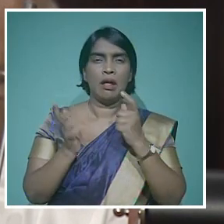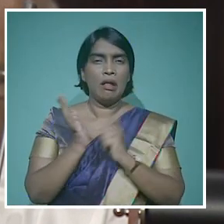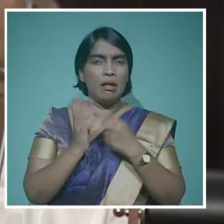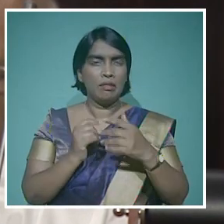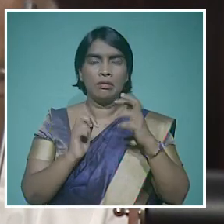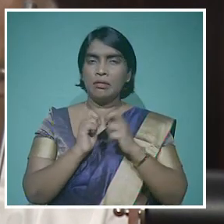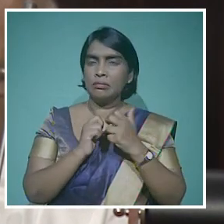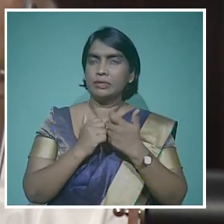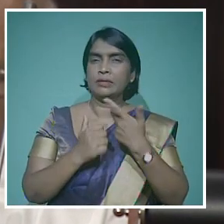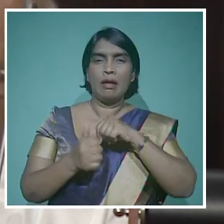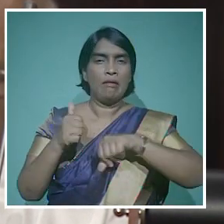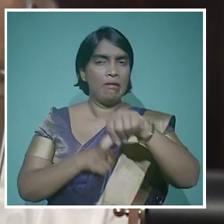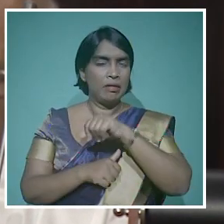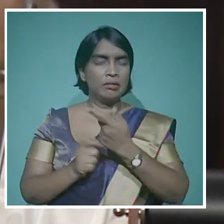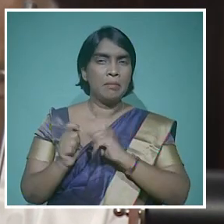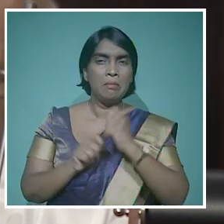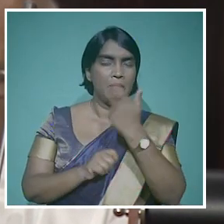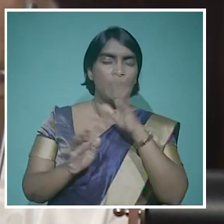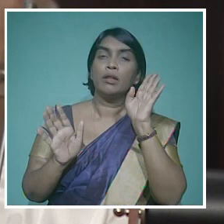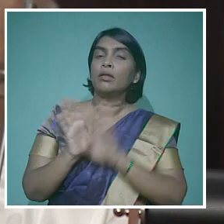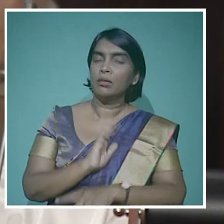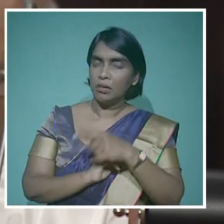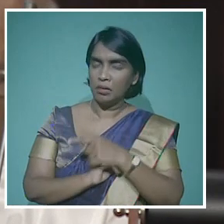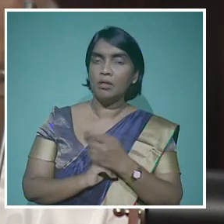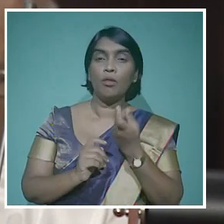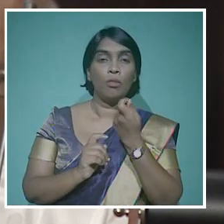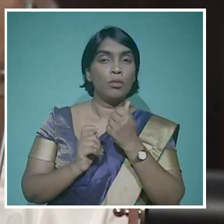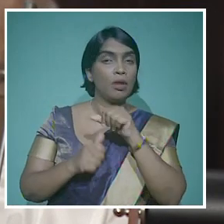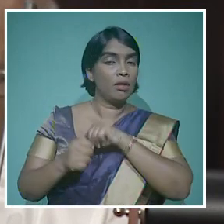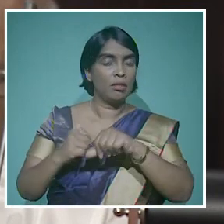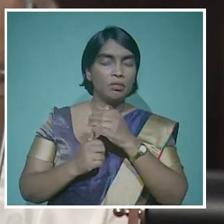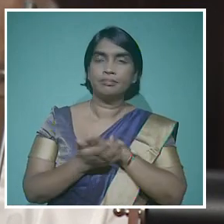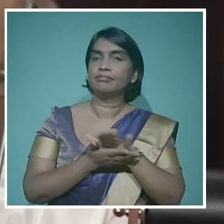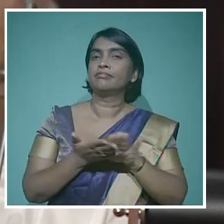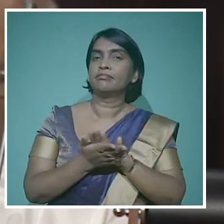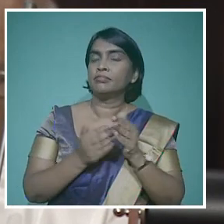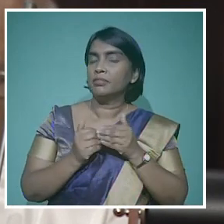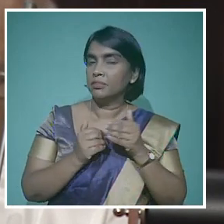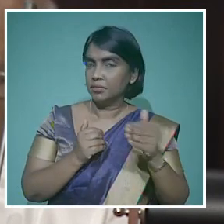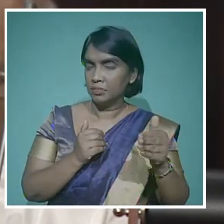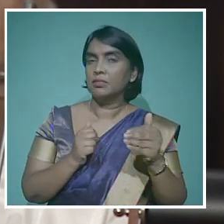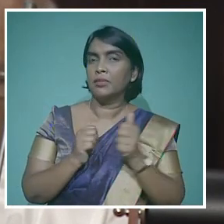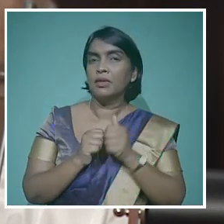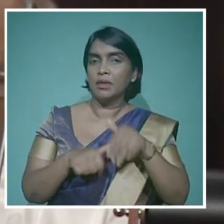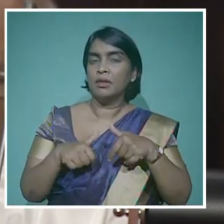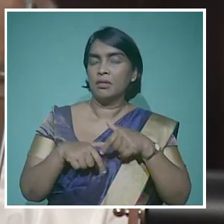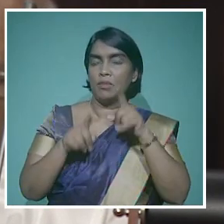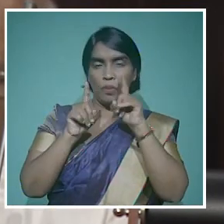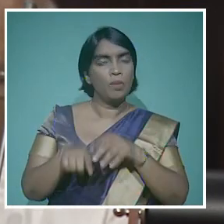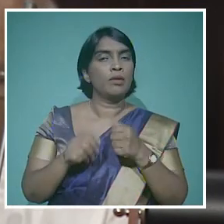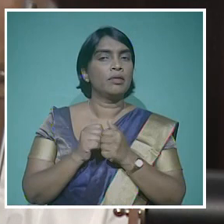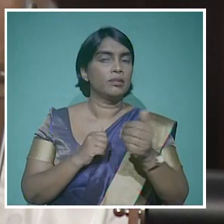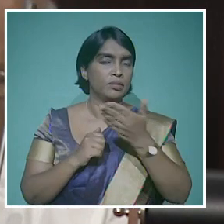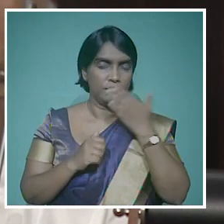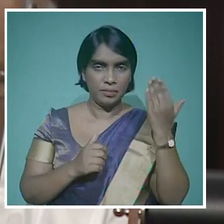වූ ආයතනයකින් පහසුවෙන් ඉවත් කිරීම මගින් මූල්‍ය ආයතනයේ නිරාකරණයට පත් කිරීමේ ක්‍රියාවලිය මේ මගින් කුමට